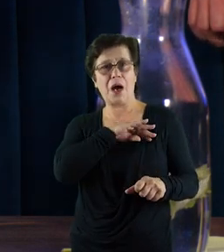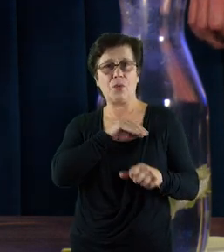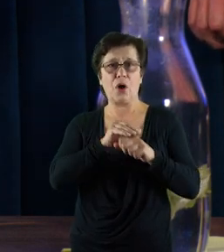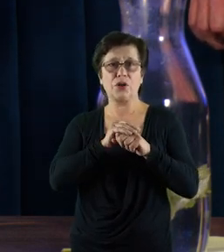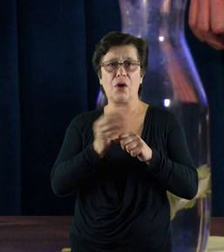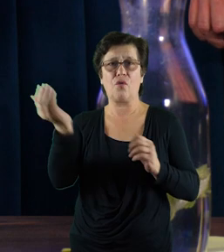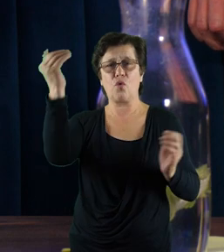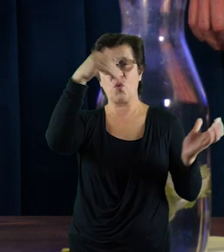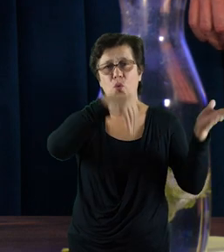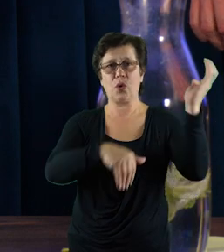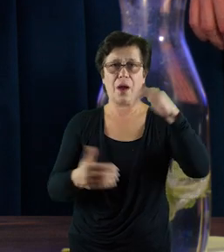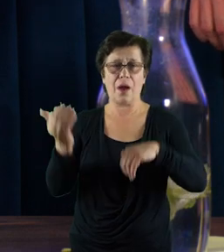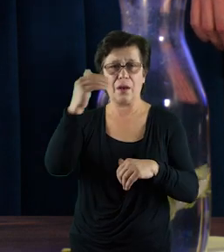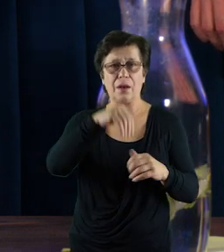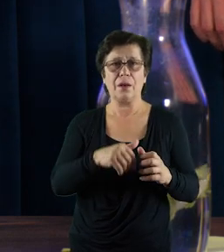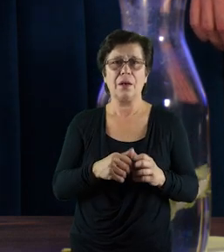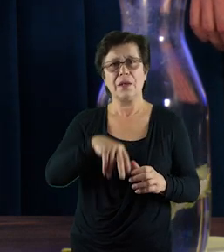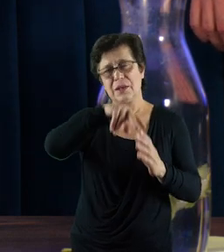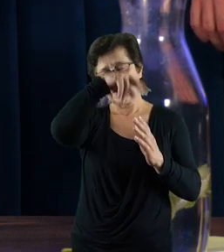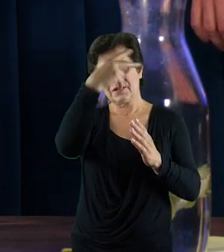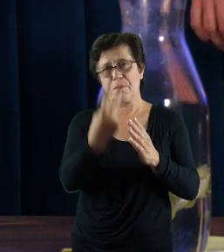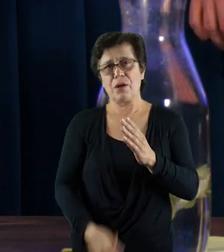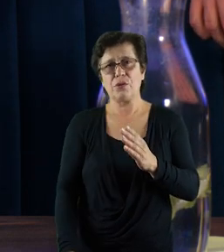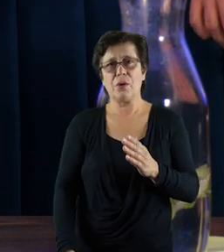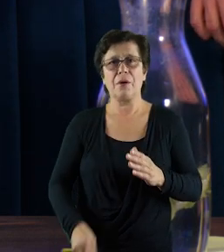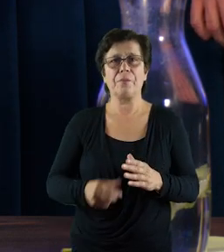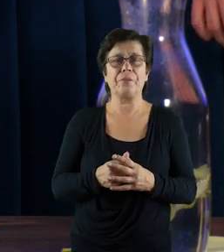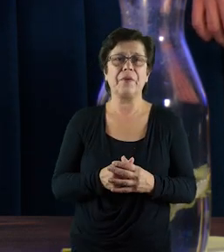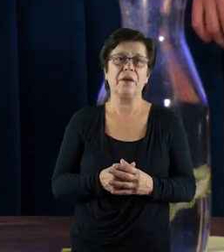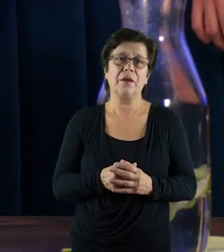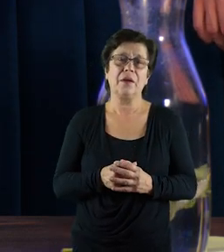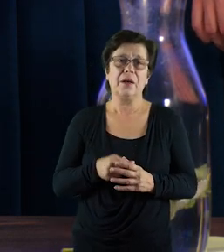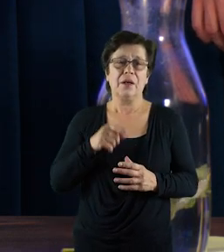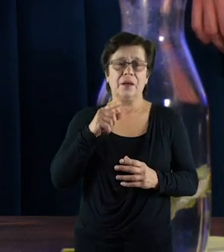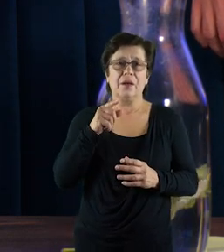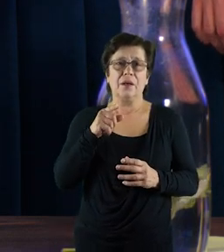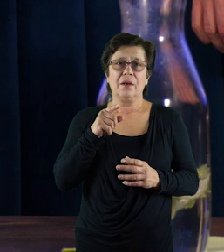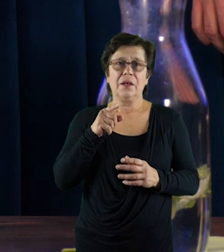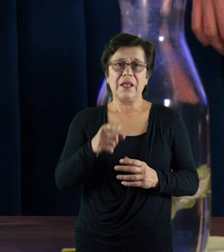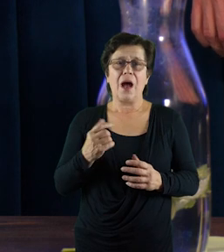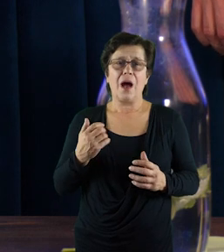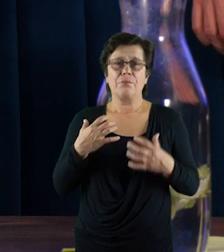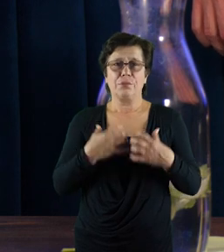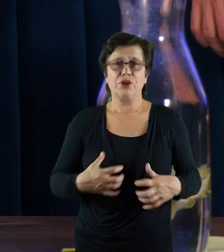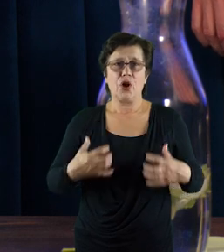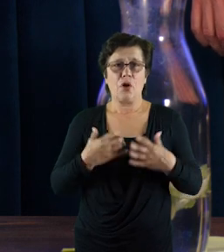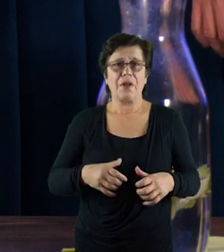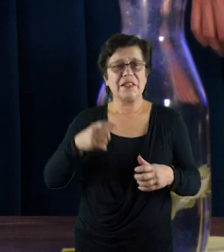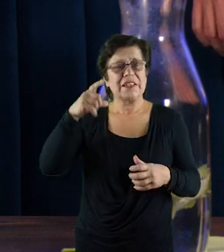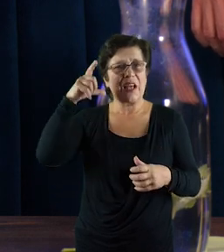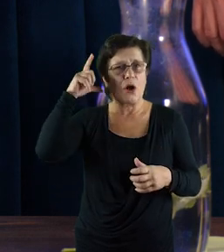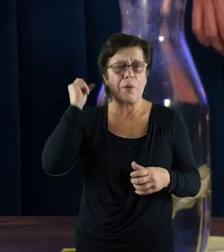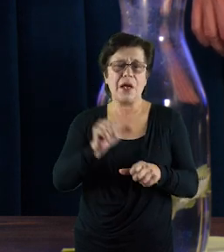była taterniczką i gdzieś tam spadła po prostu w przepaść. I ta przyroda tatrzańska, ona jest zagrożeniem,